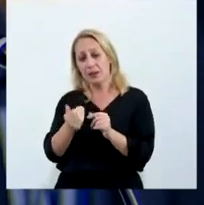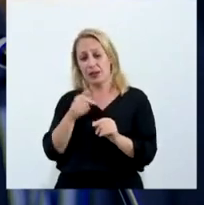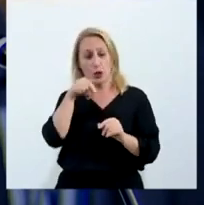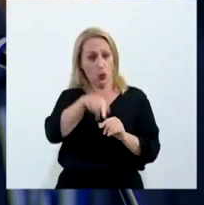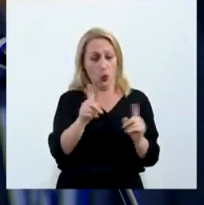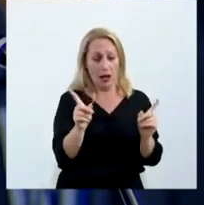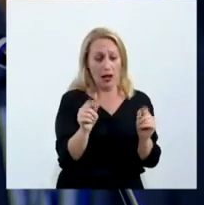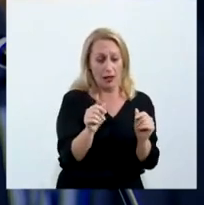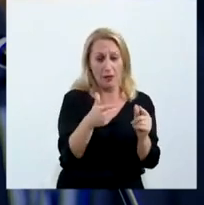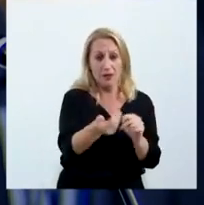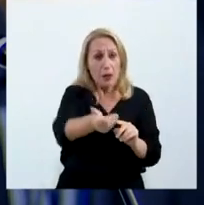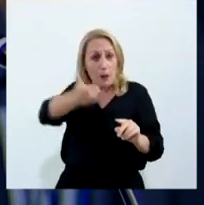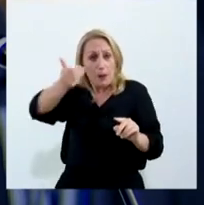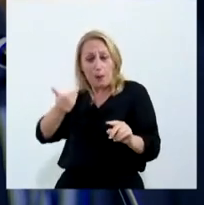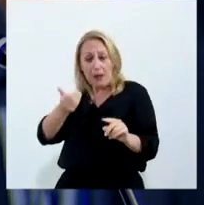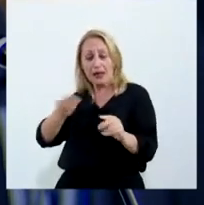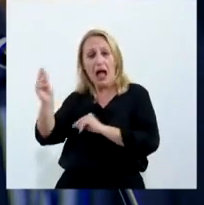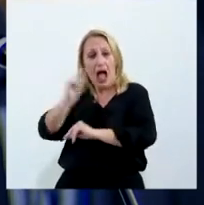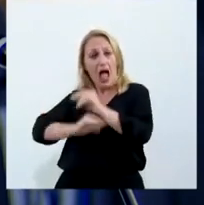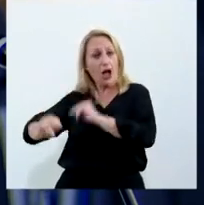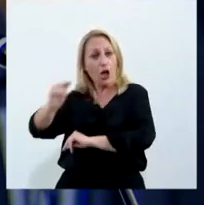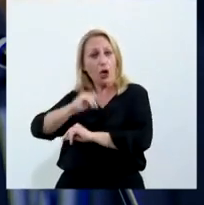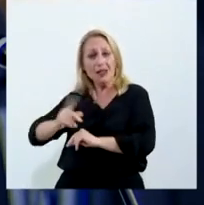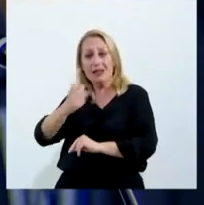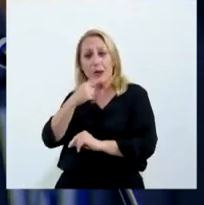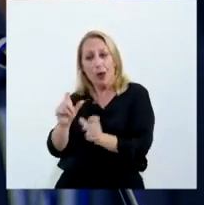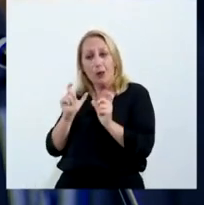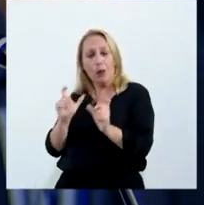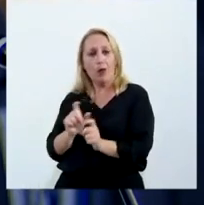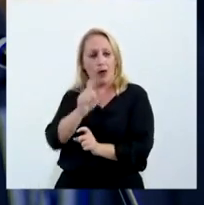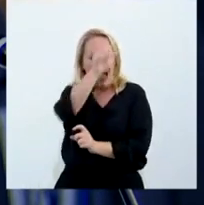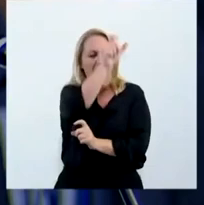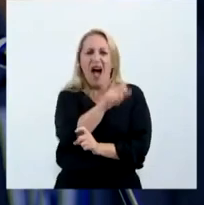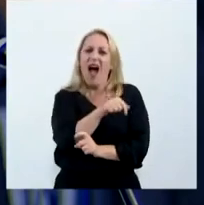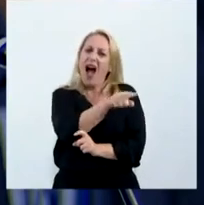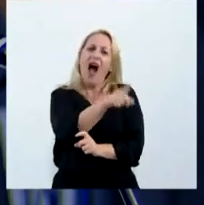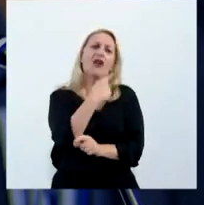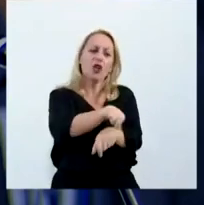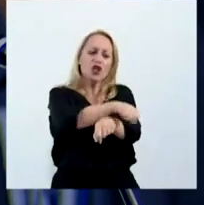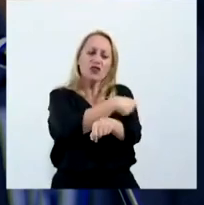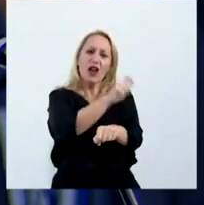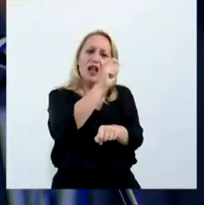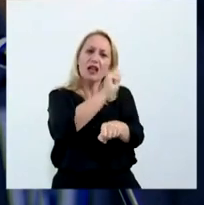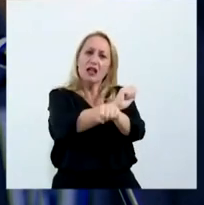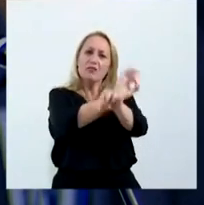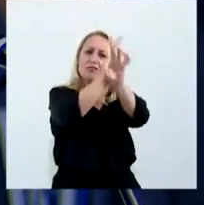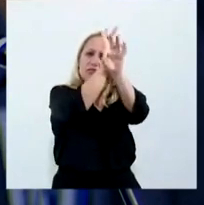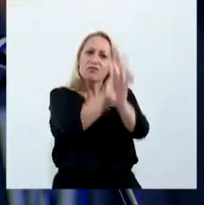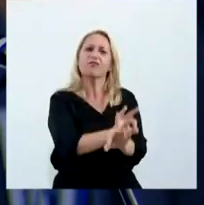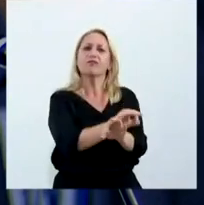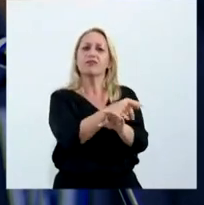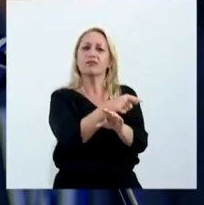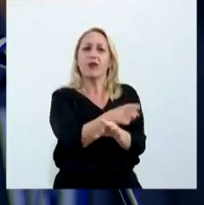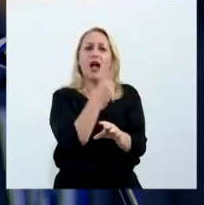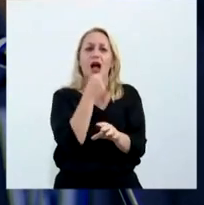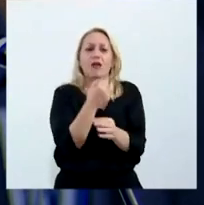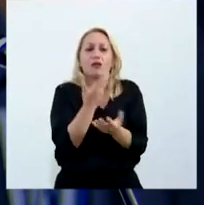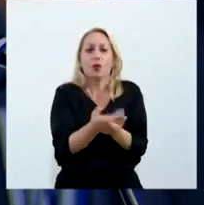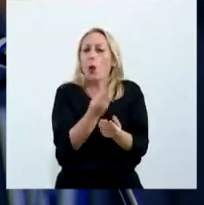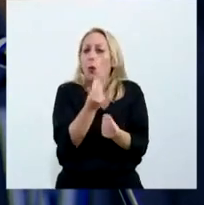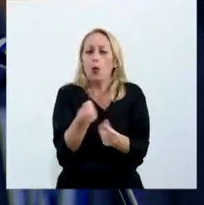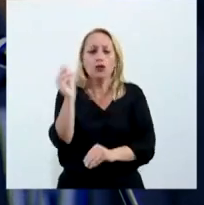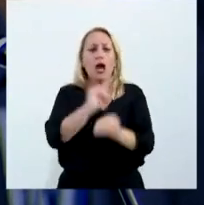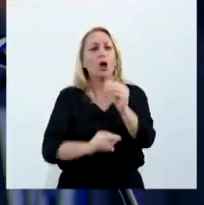να μπλοκαριστεί η κάθοδος του καταδικασμένου Χρυσαυγίτη στις αυτοδιοικητικές εκλογές. Και ένα τρίτο σκέλος, αν